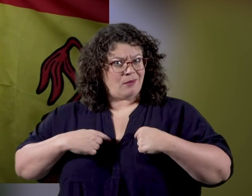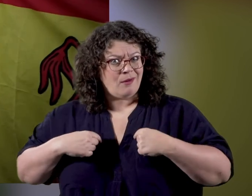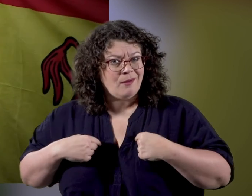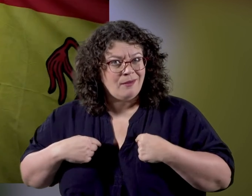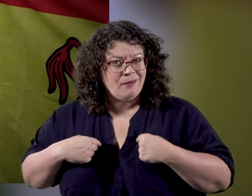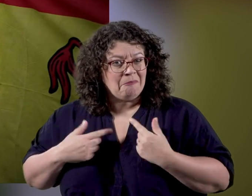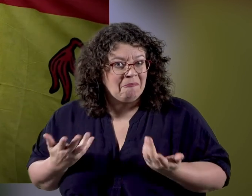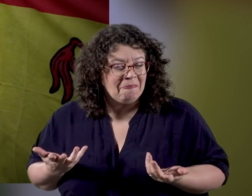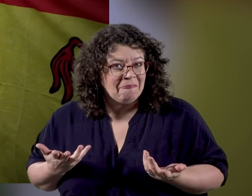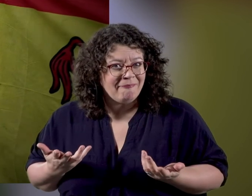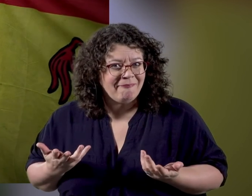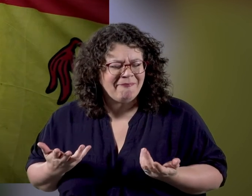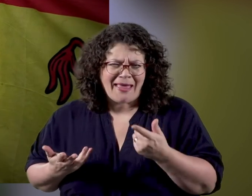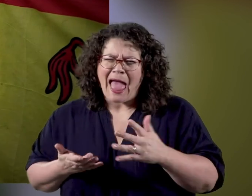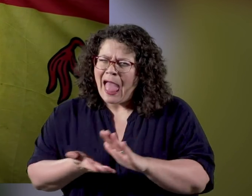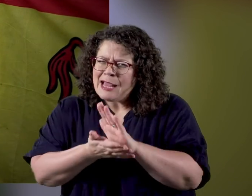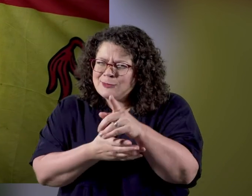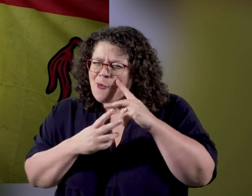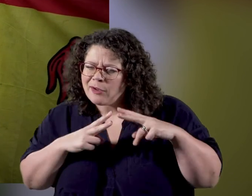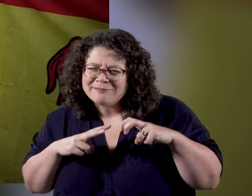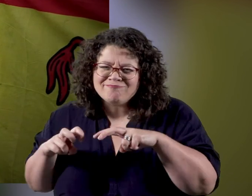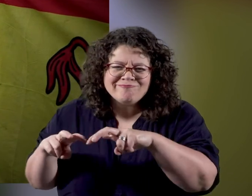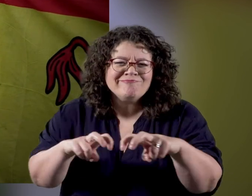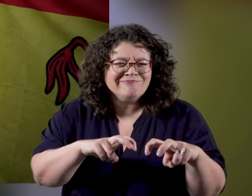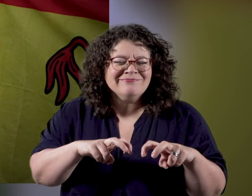Glyndŵr. Pob hwyl ar y chwilio,